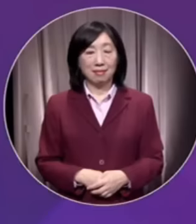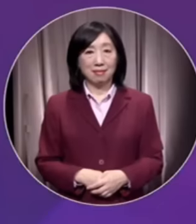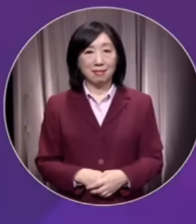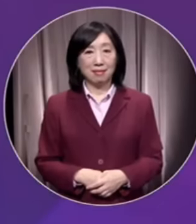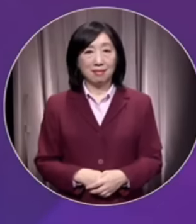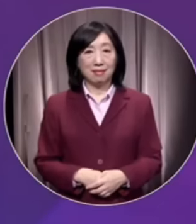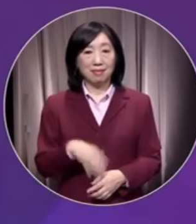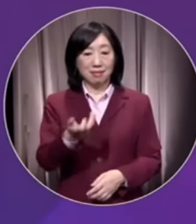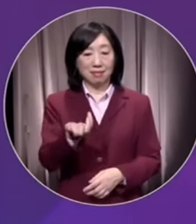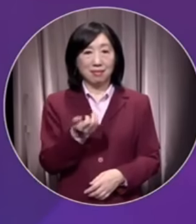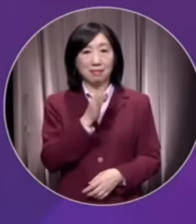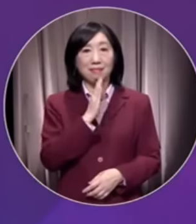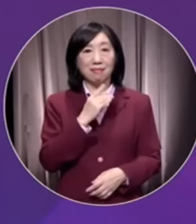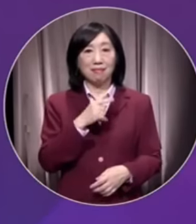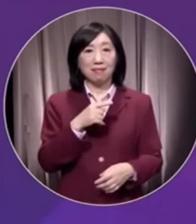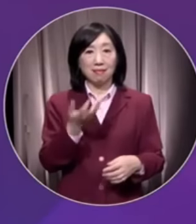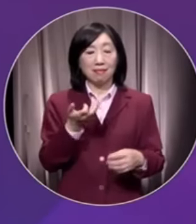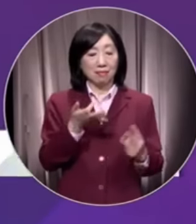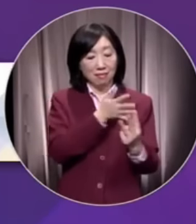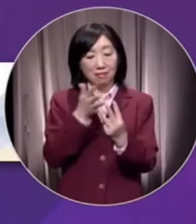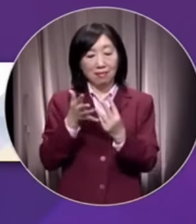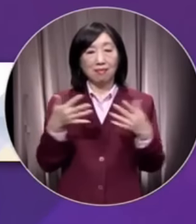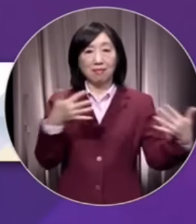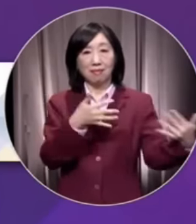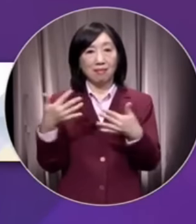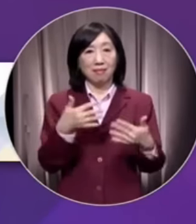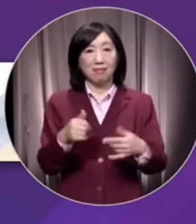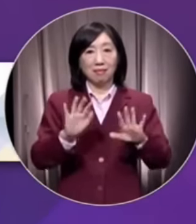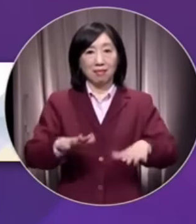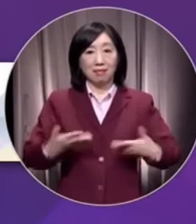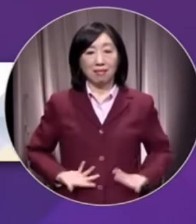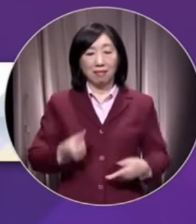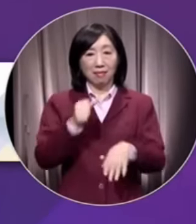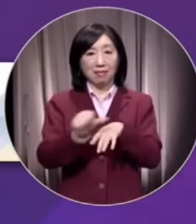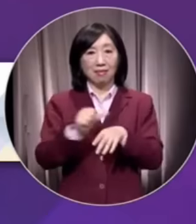以上是今天的交叉诘问，现在休